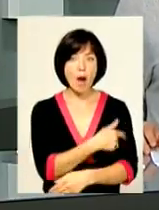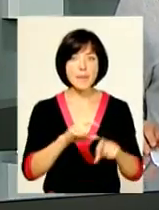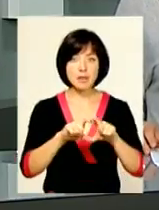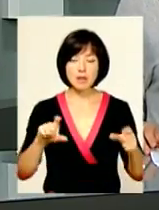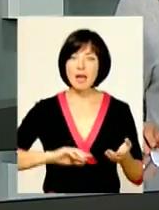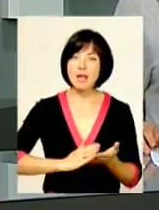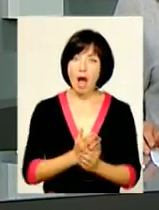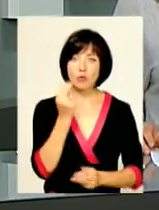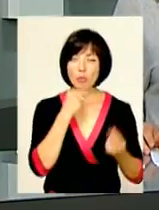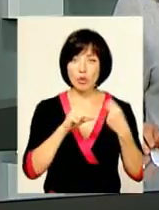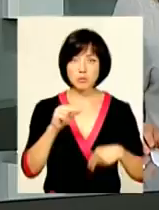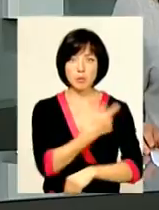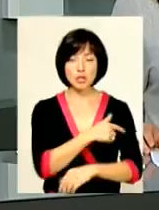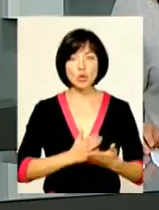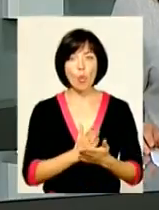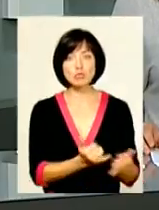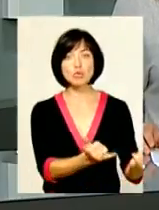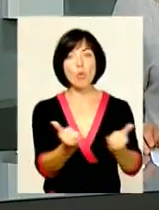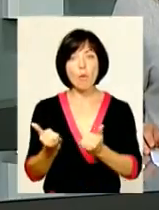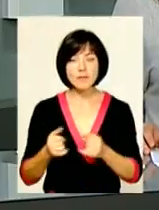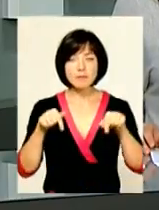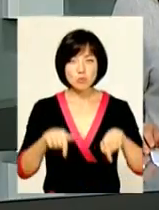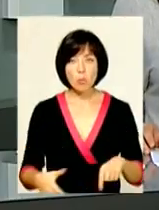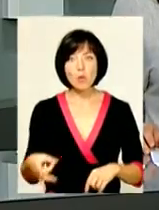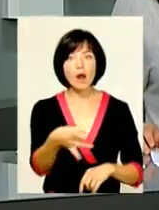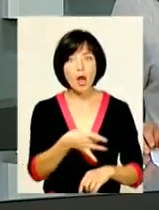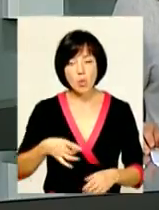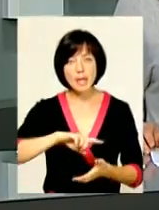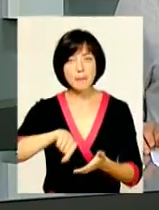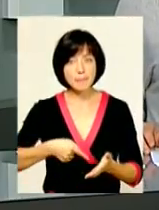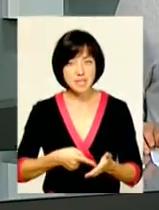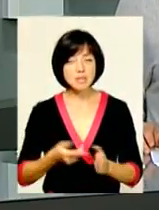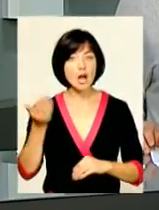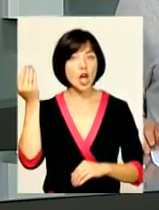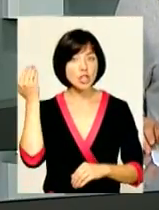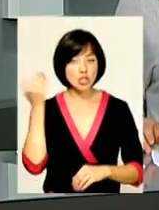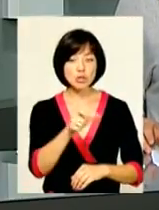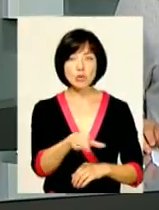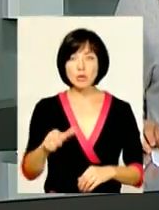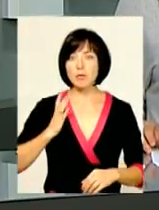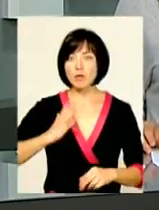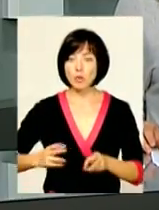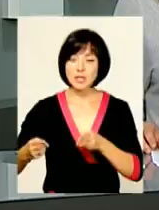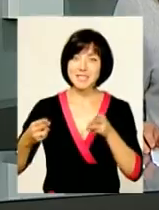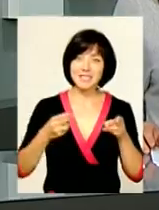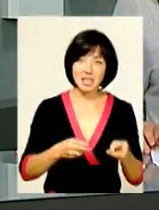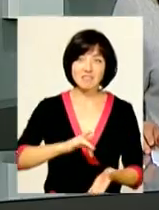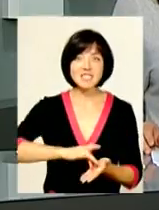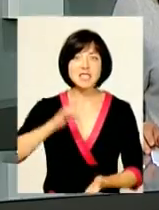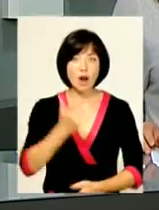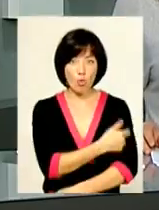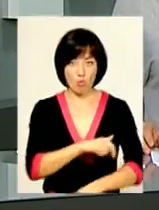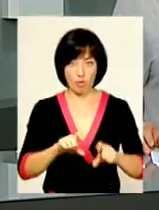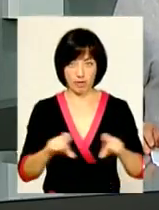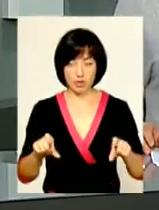повинна якісно поліпшити медичне обслуговування у цьому районі міста, адже раніше мешканцям доводилось їхати в центральну